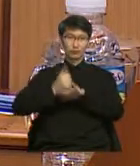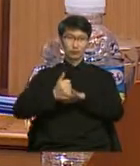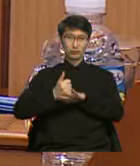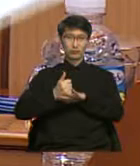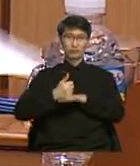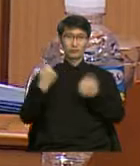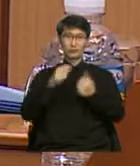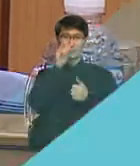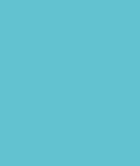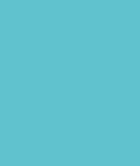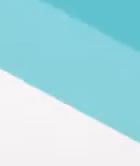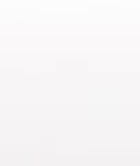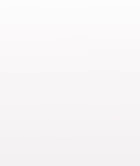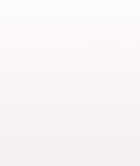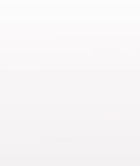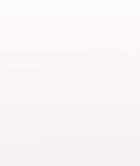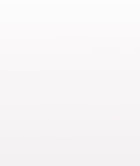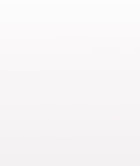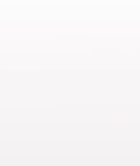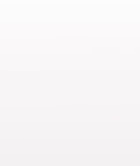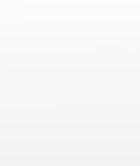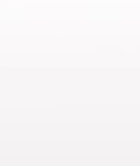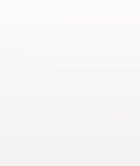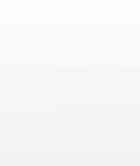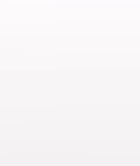진행됩니다 2